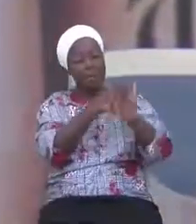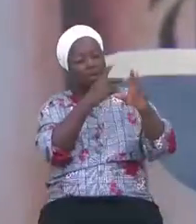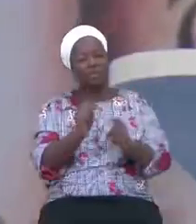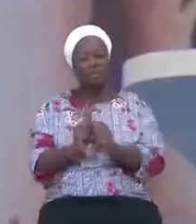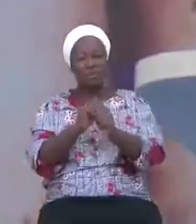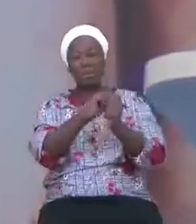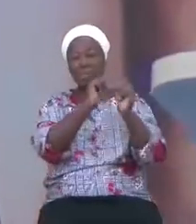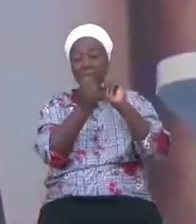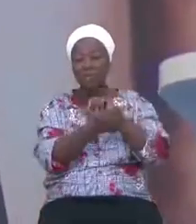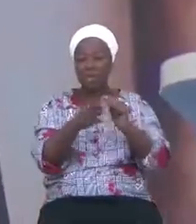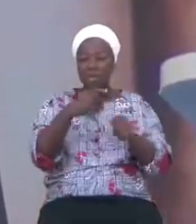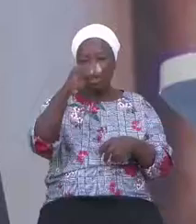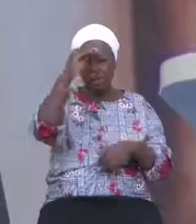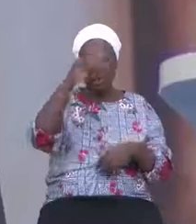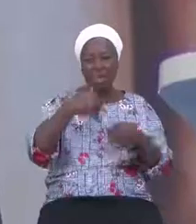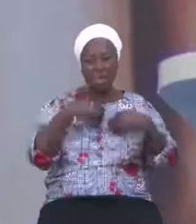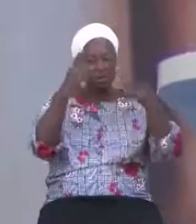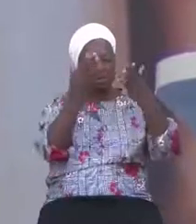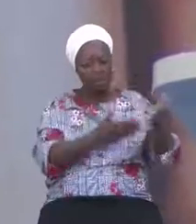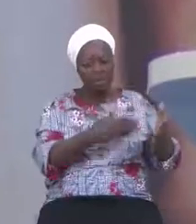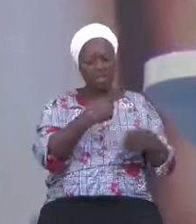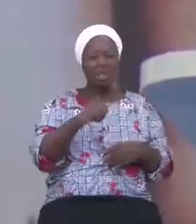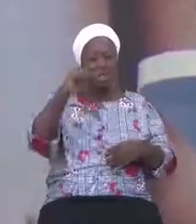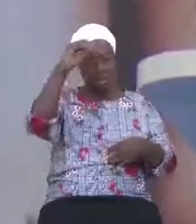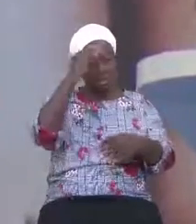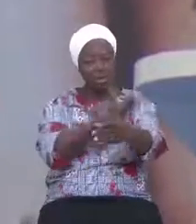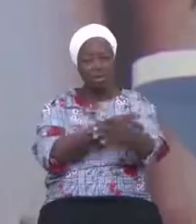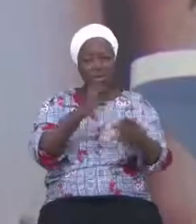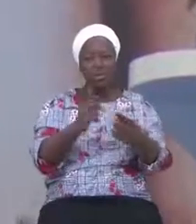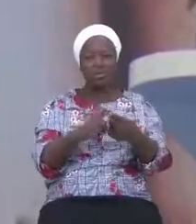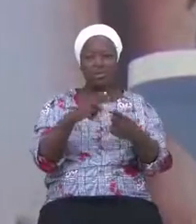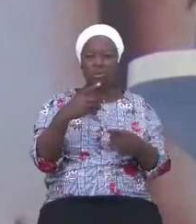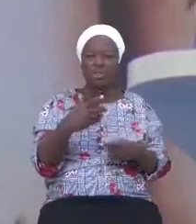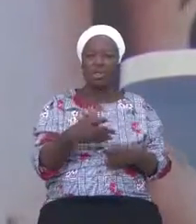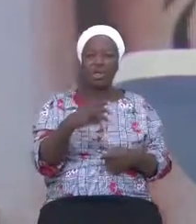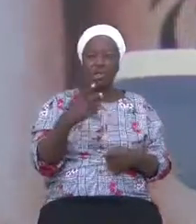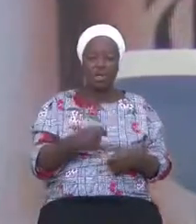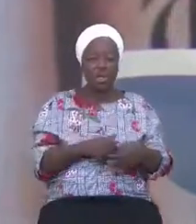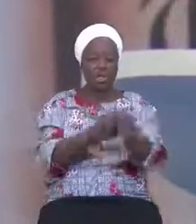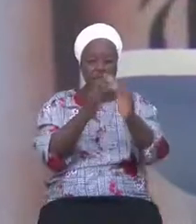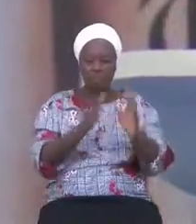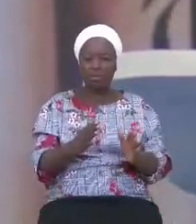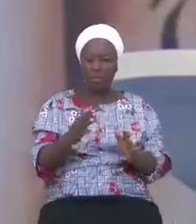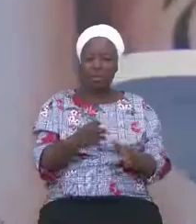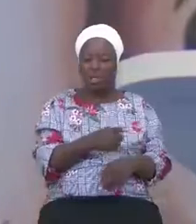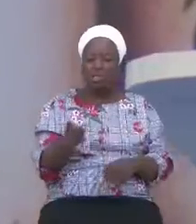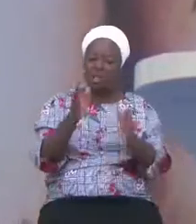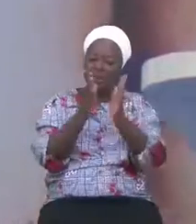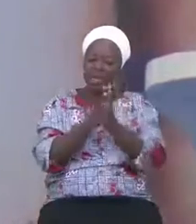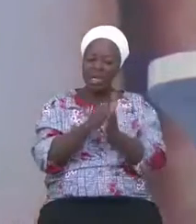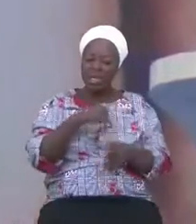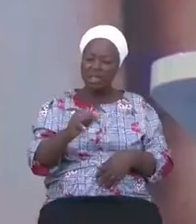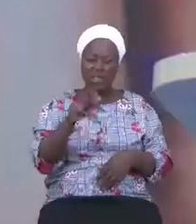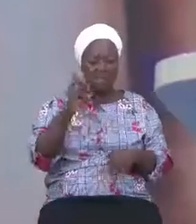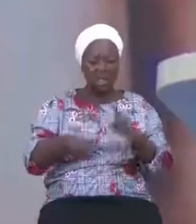l'homme a amené son enfant, son fils, aux 9 disciples. Ils ont prié et n'ont pas pu